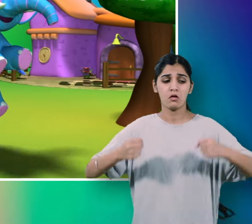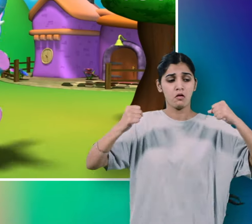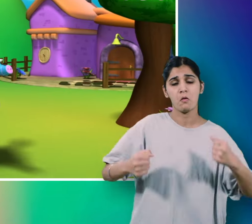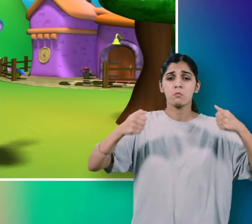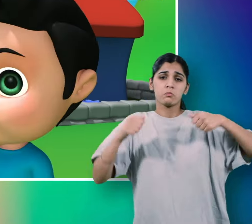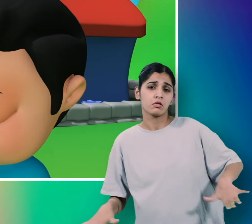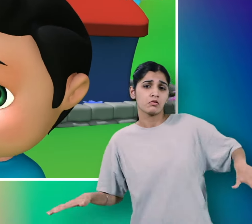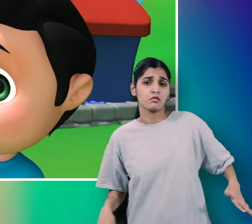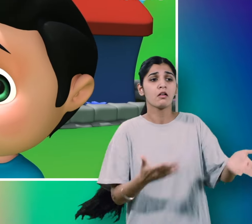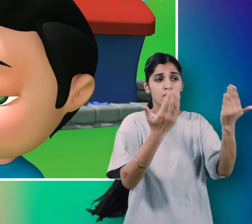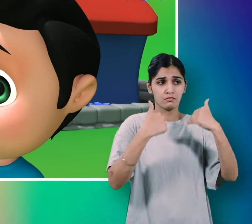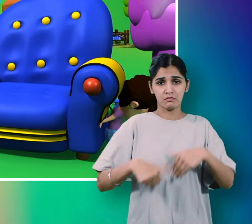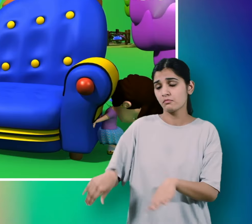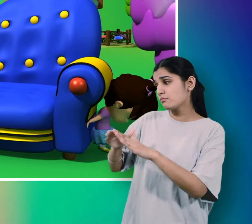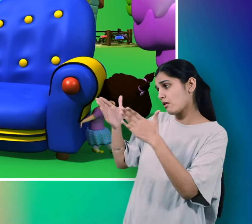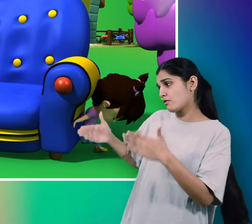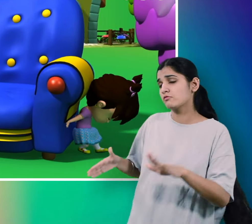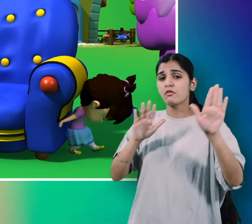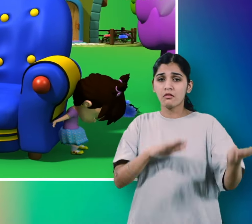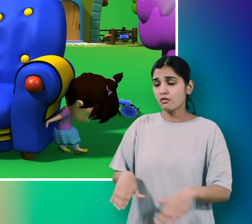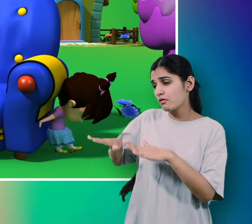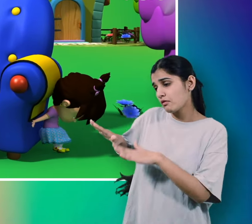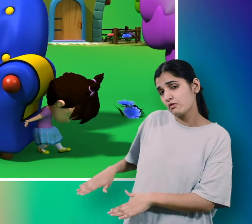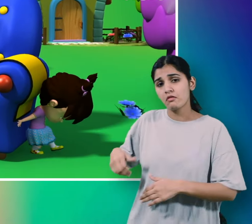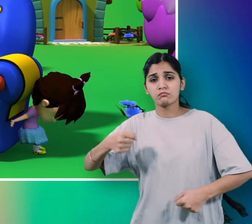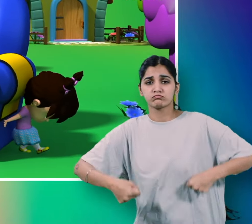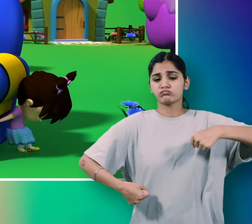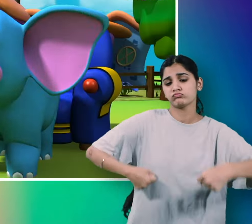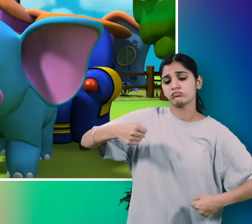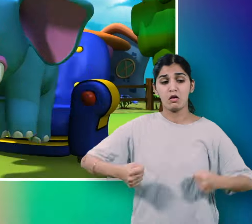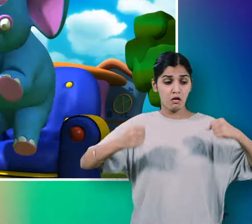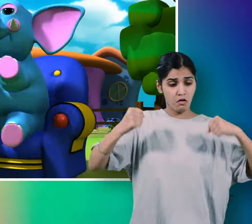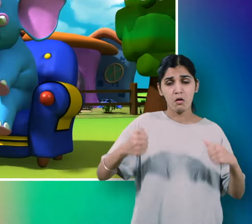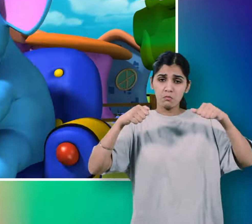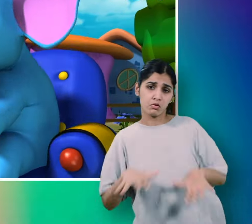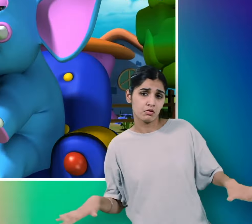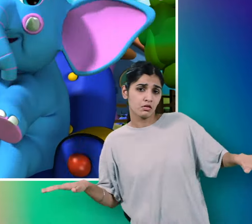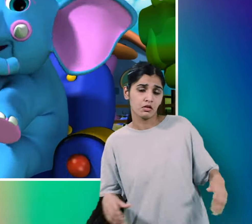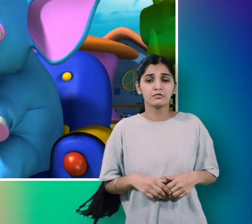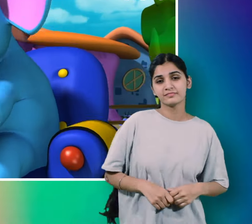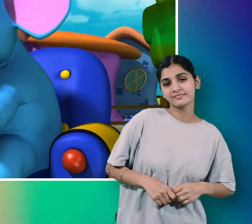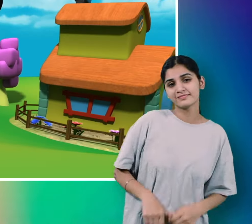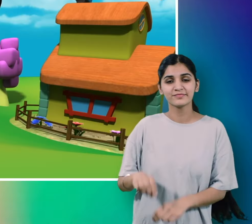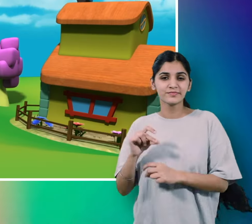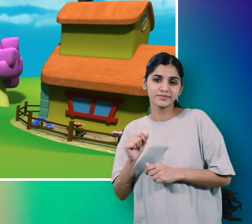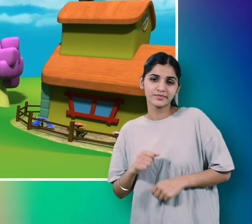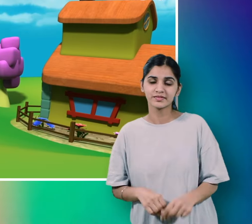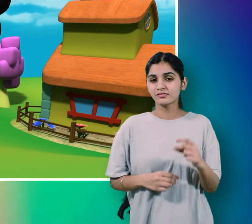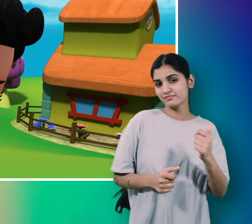कुर्सी बोले चटर फटर आओ बैठो कुर्सी पर कुर्सी बोले चटर